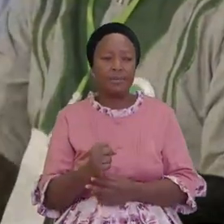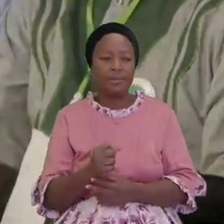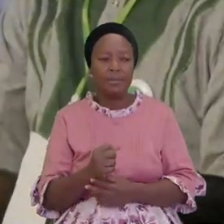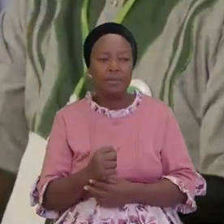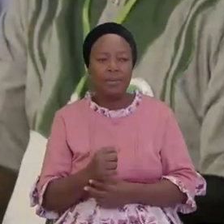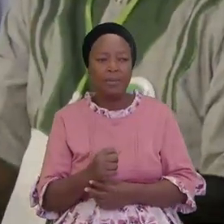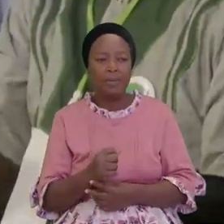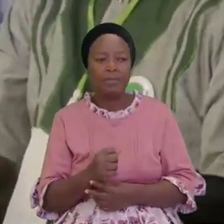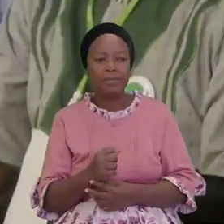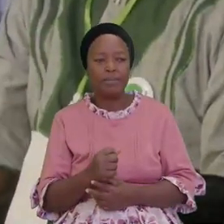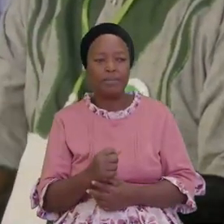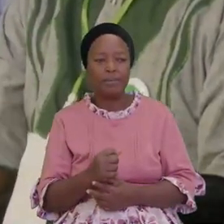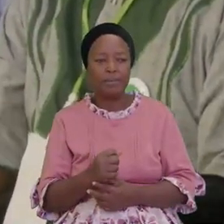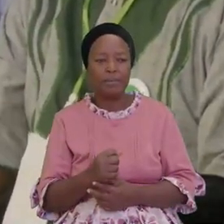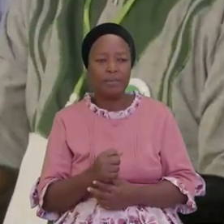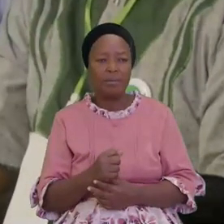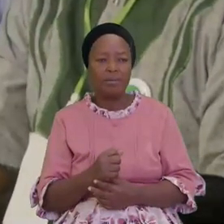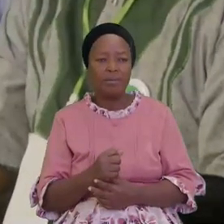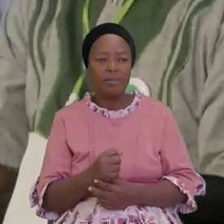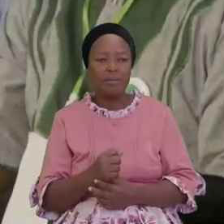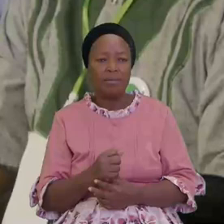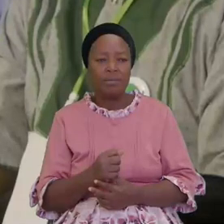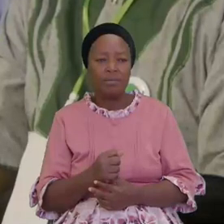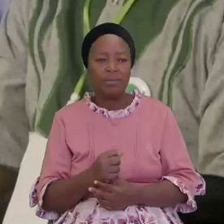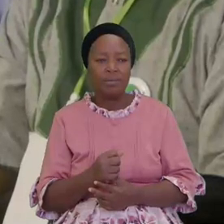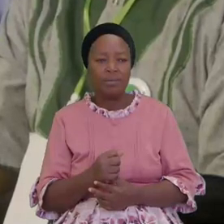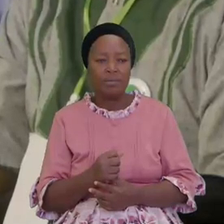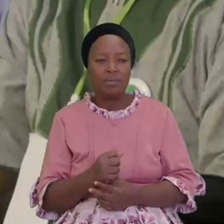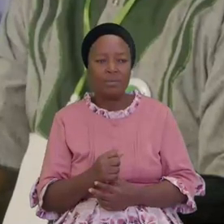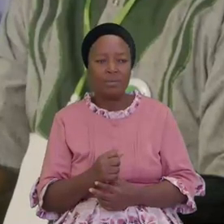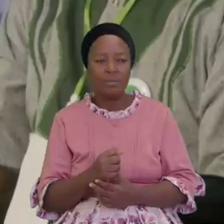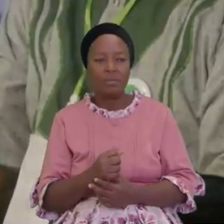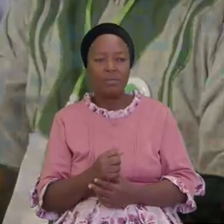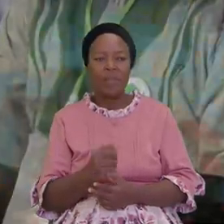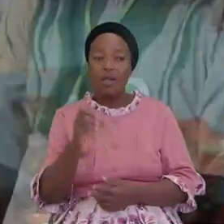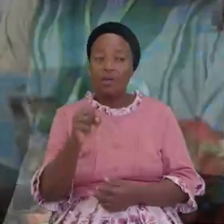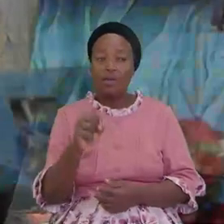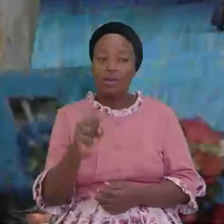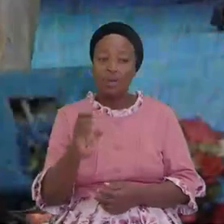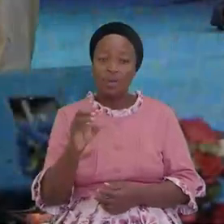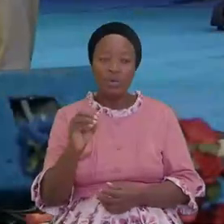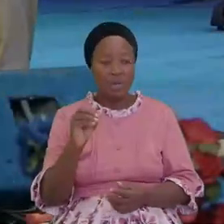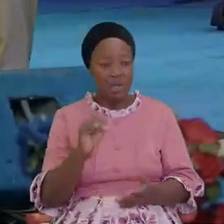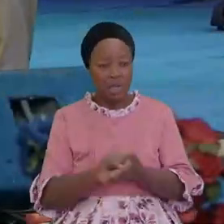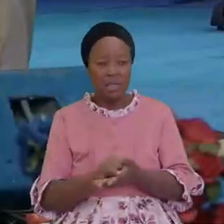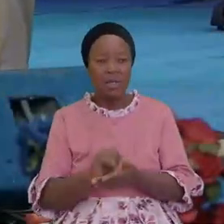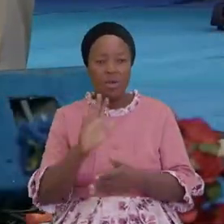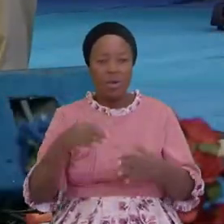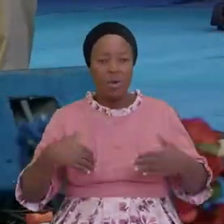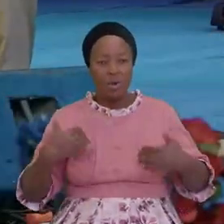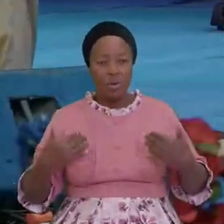des pétitions au Seigneur, toute bouche qui invoquera le Seigneur, c'est lui qui rassasie ta